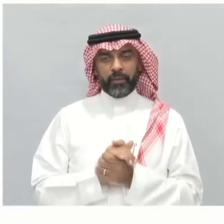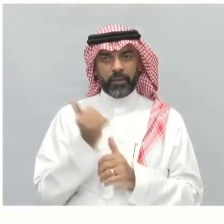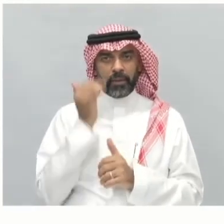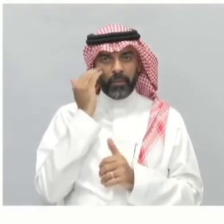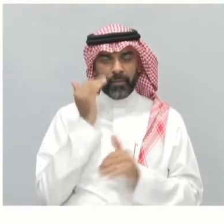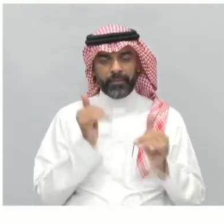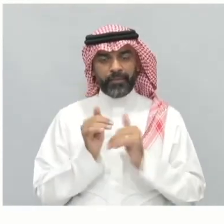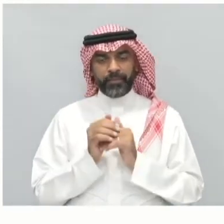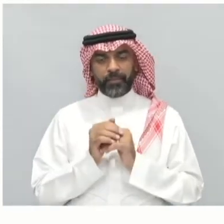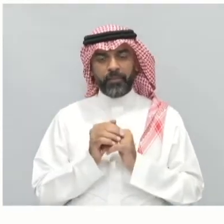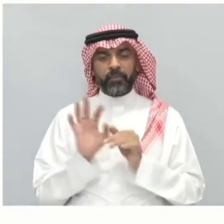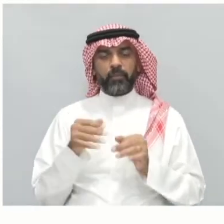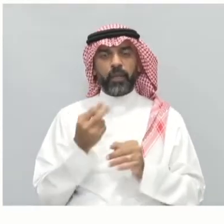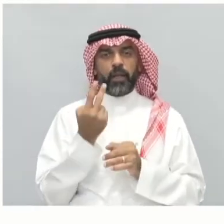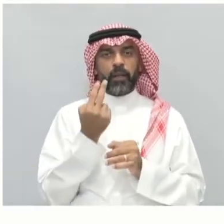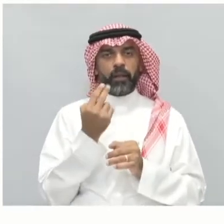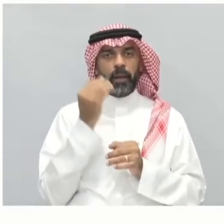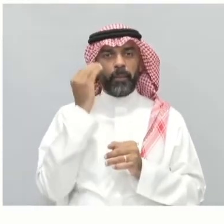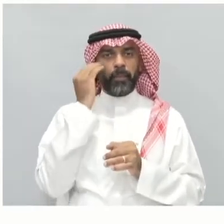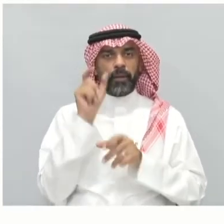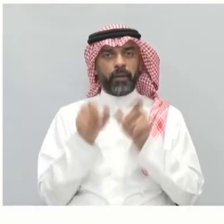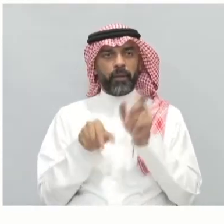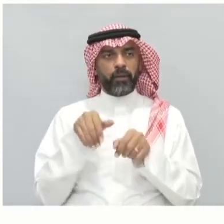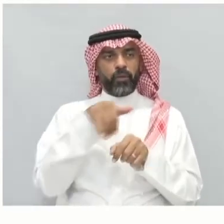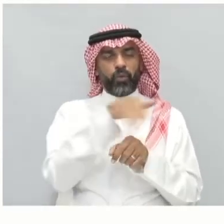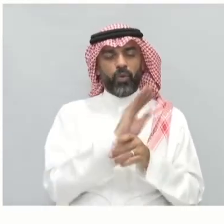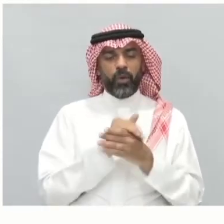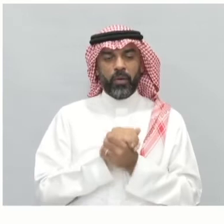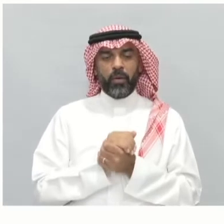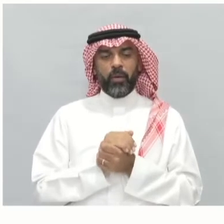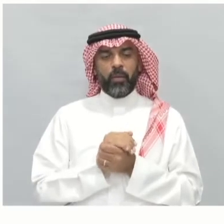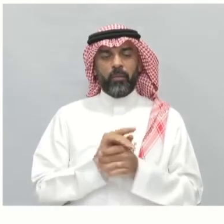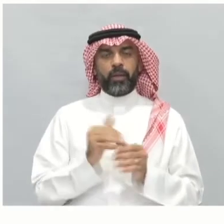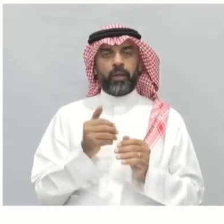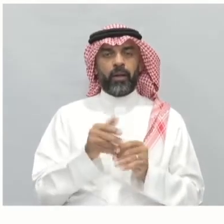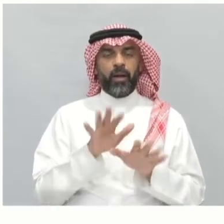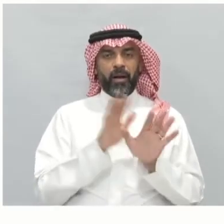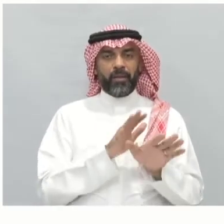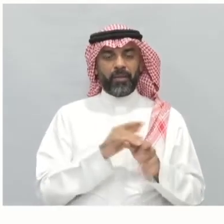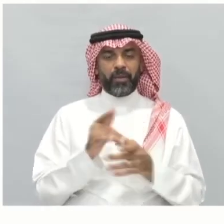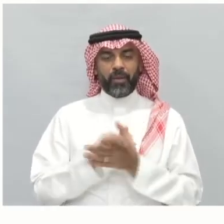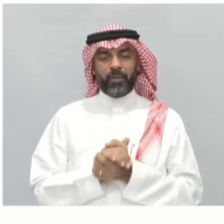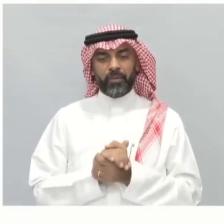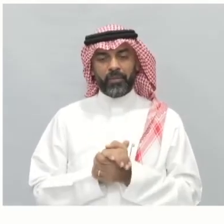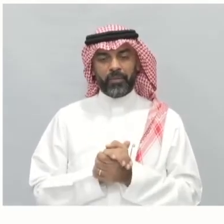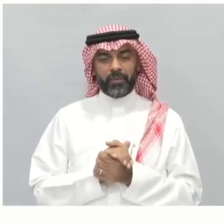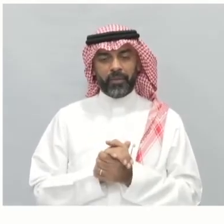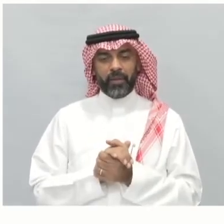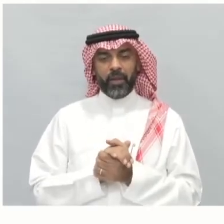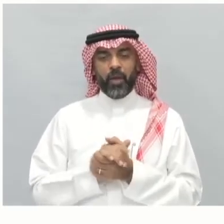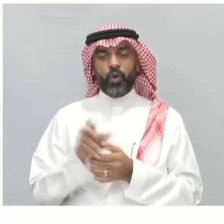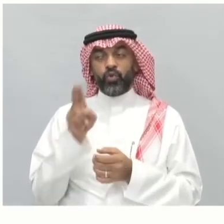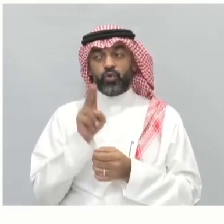غادرت اكمل بقيه المدعوات الحافل حتى نهايه ما عدد المدعوات التي اتمنى